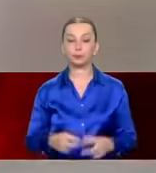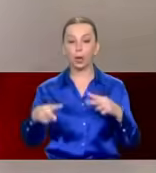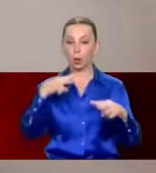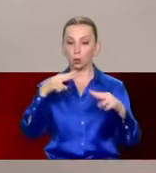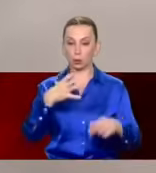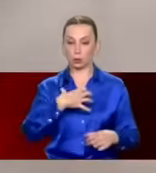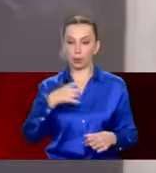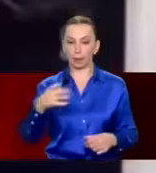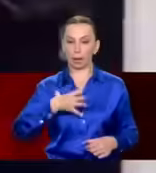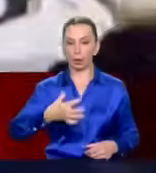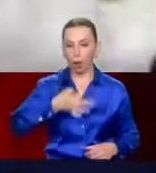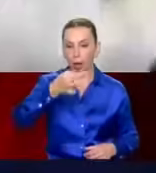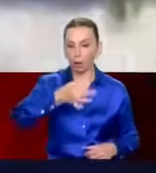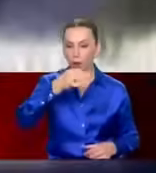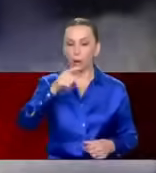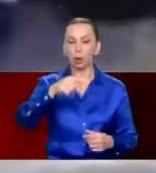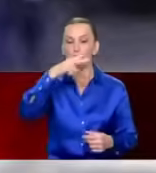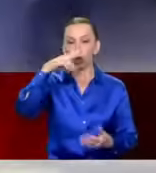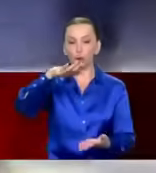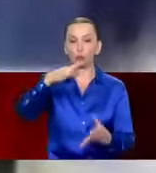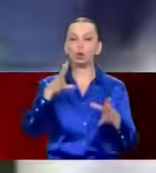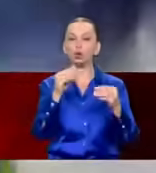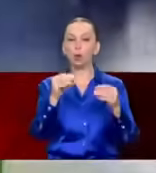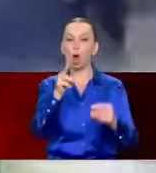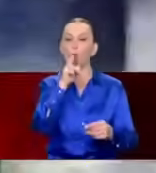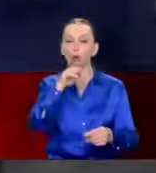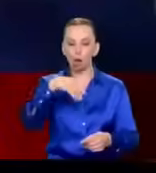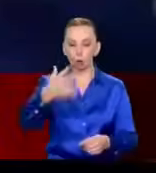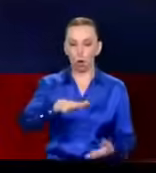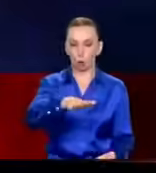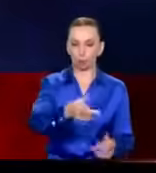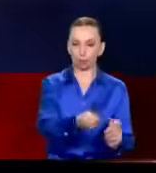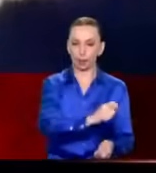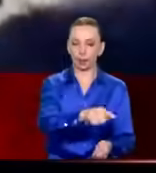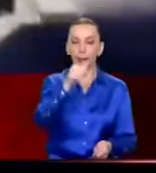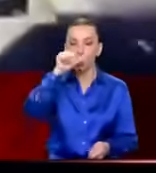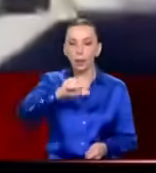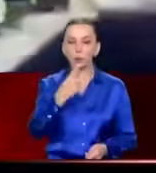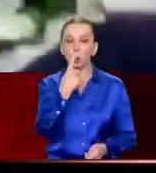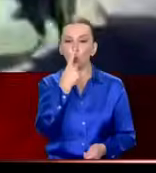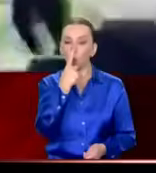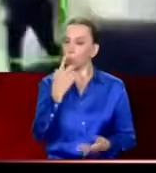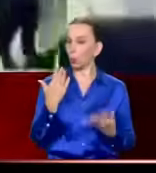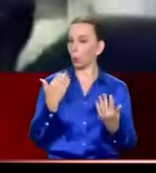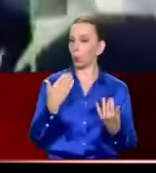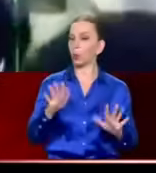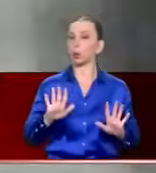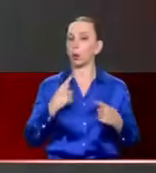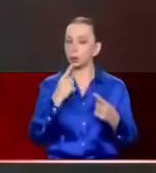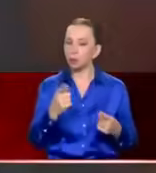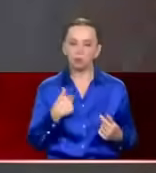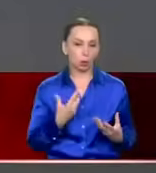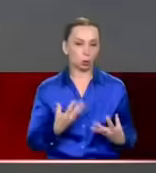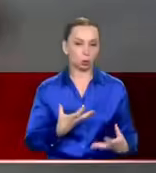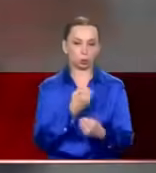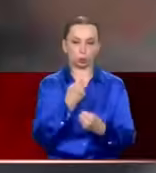Lokanta sahibi ifadesinde tüpün cumartesi öğleden sonra değiştirildiğini, gaz kokusu almadıklarını söyledi, üzgünüm